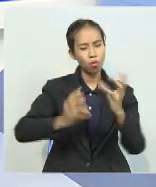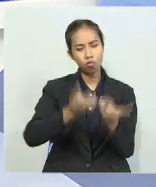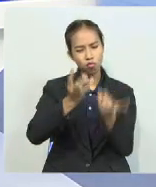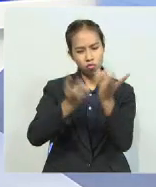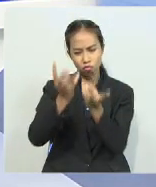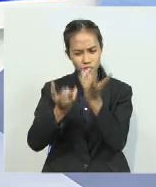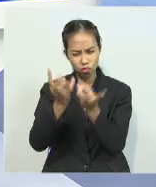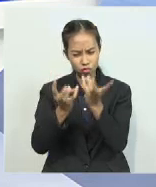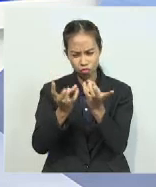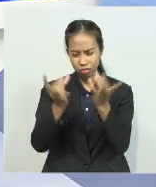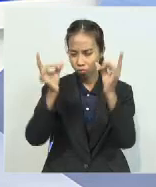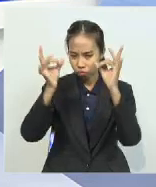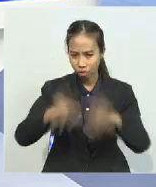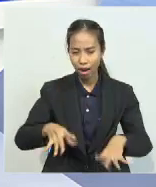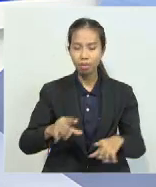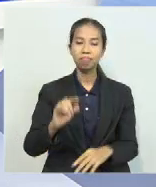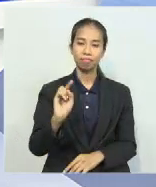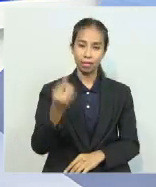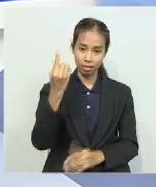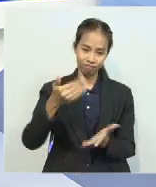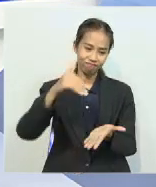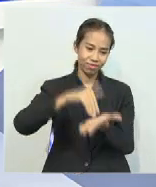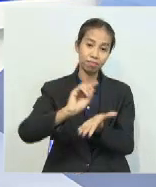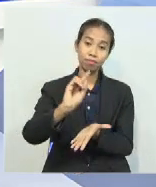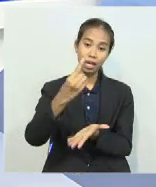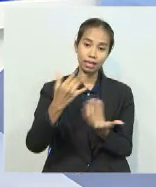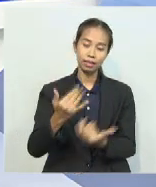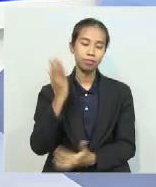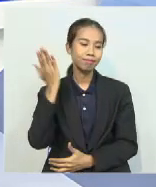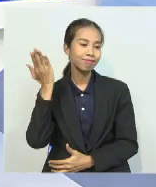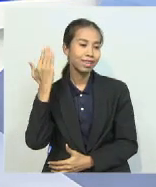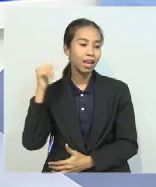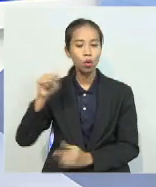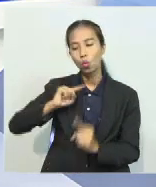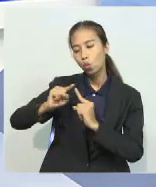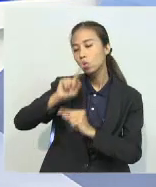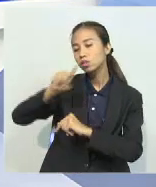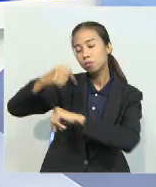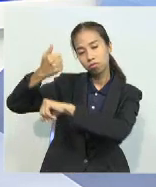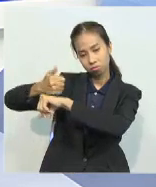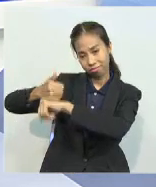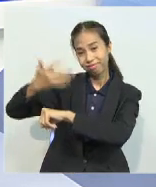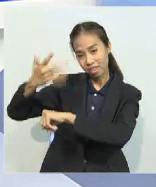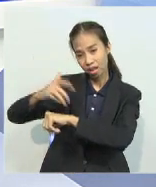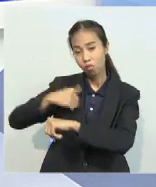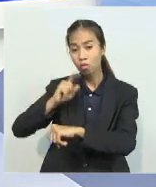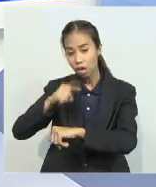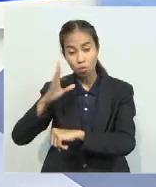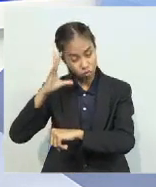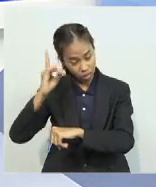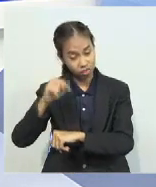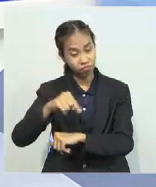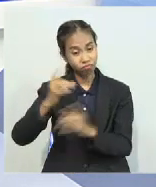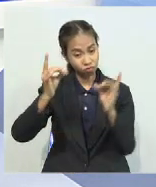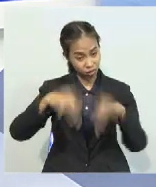ละอองขนาดเล็กที่มันรุนแรงขึ้นมาอีกครั้งนึงเม ื่ อสักครู่ก็ฟังจากท่านอธิบดียืนยันไปแล้วนะว่ามันไม่น่าจะกลับไปวิกฤตแบบนั้นอีก